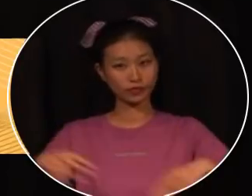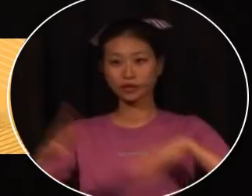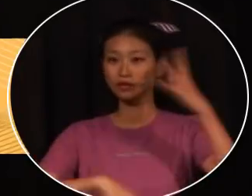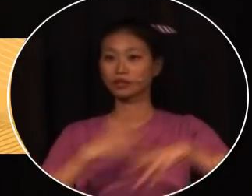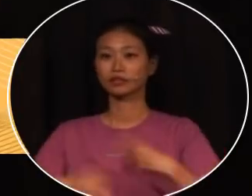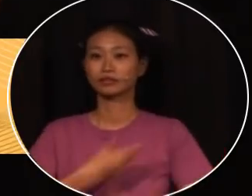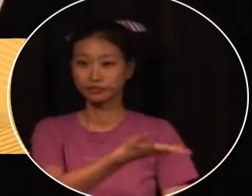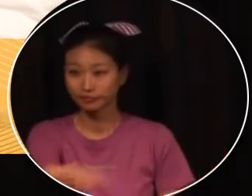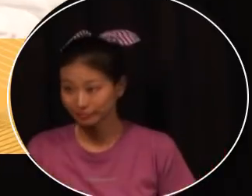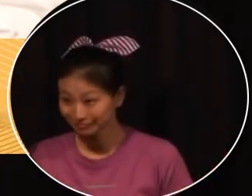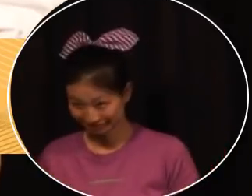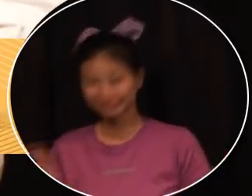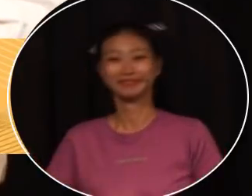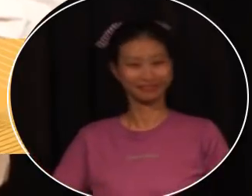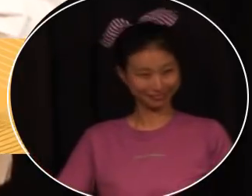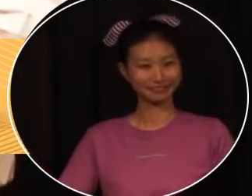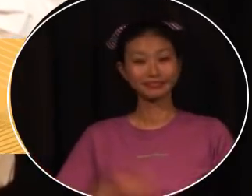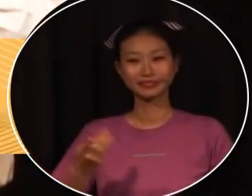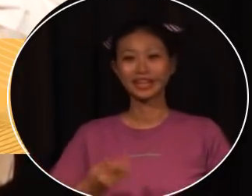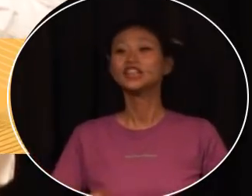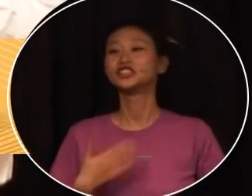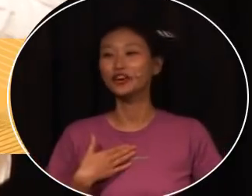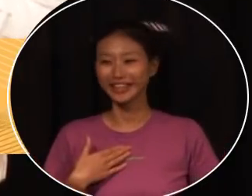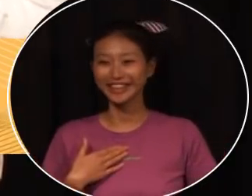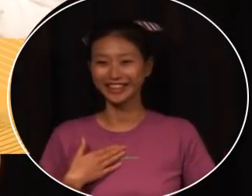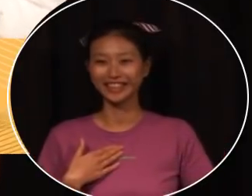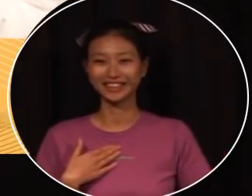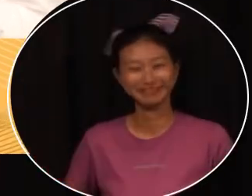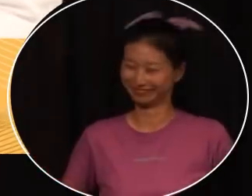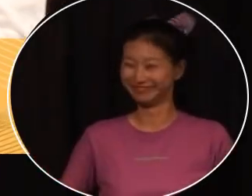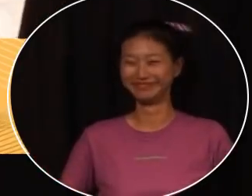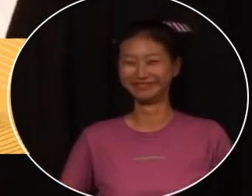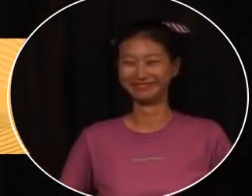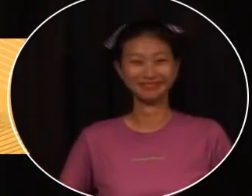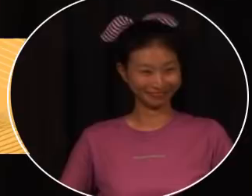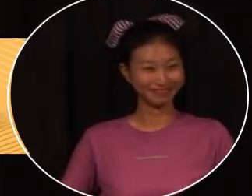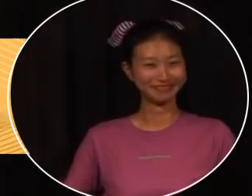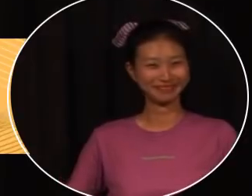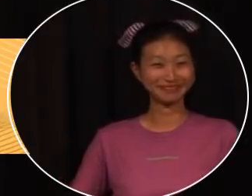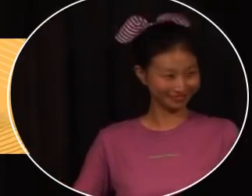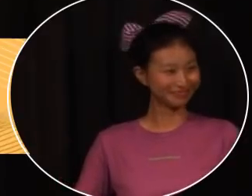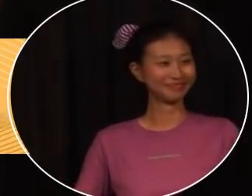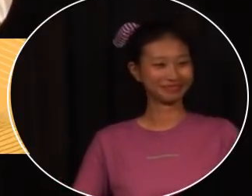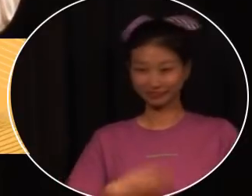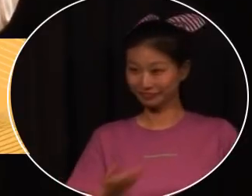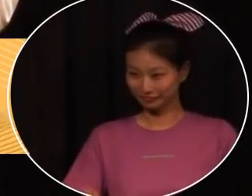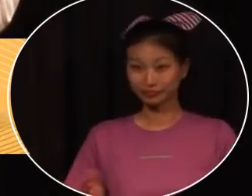说了，阿君的电话是0960，要打来哦。